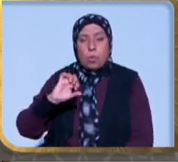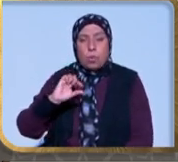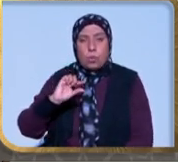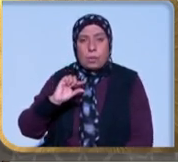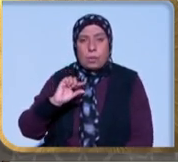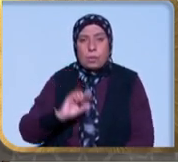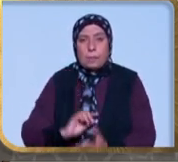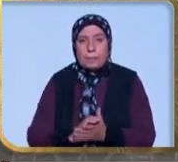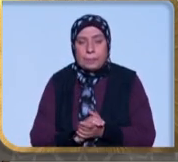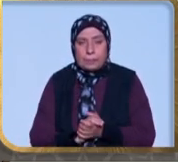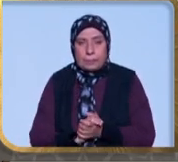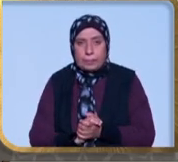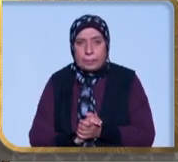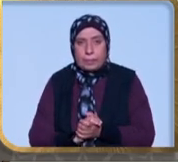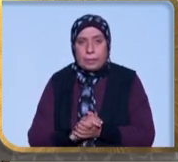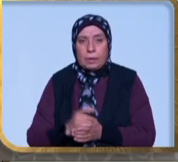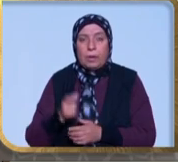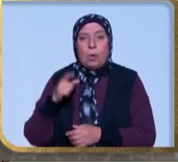وثمود